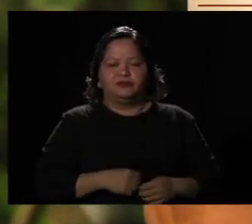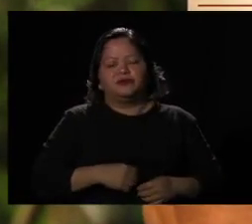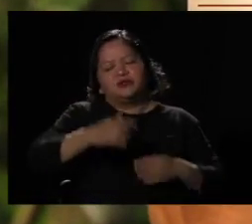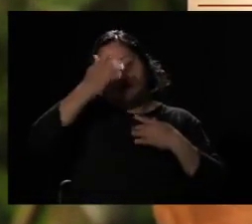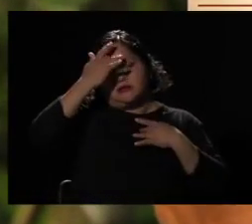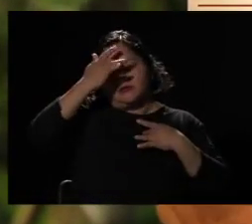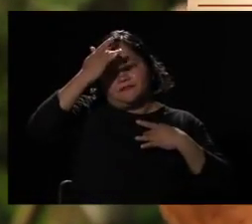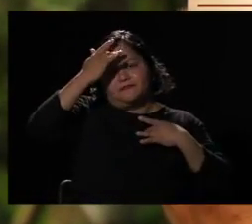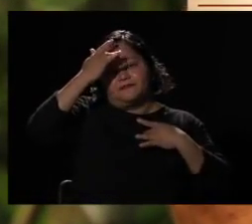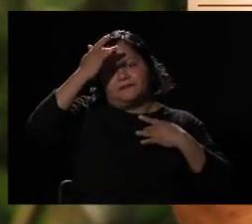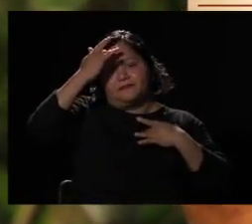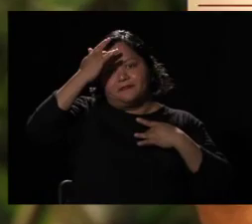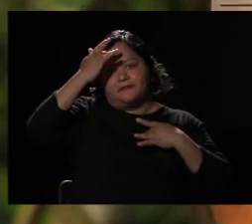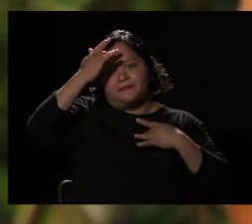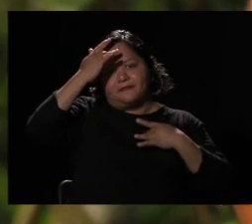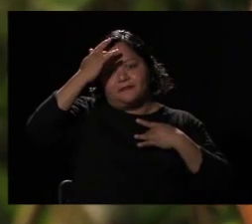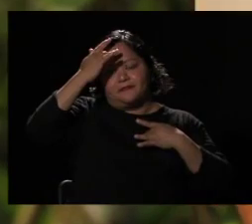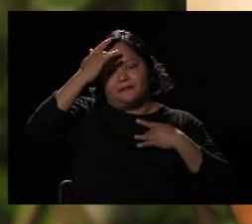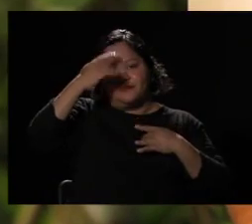minalango